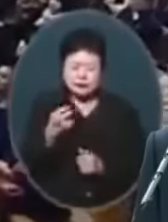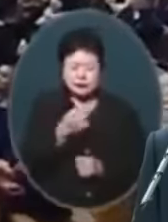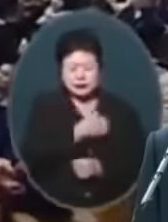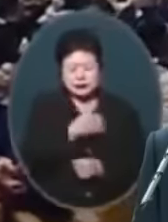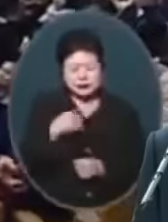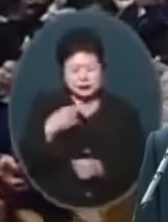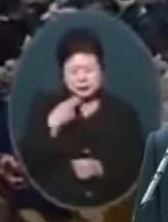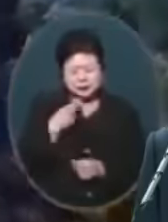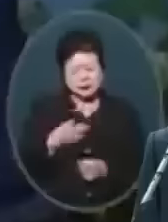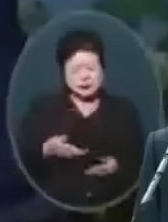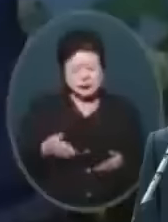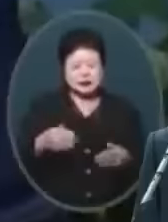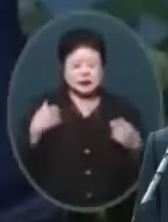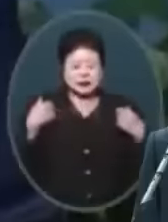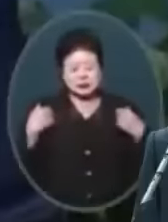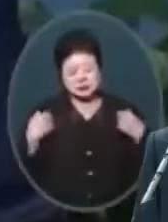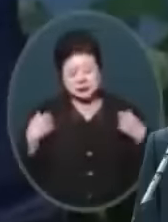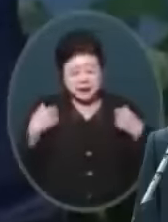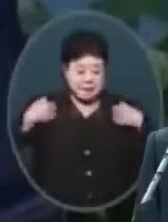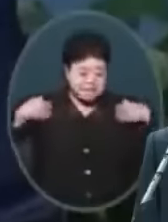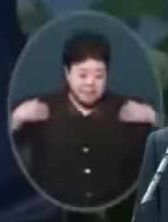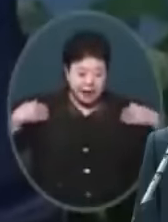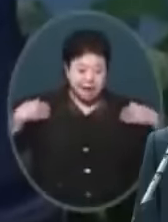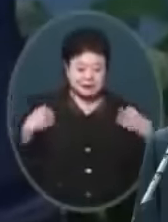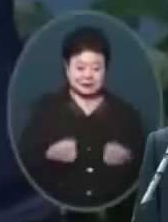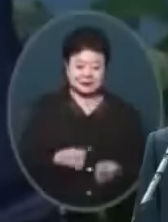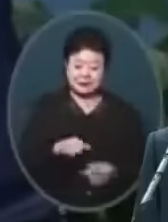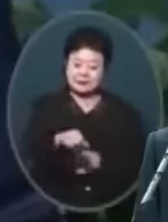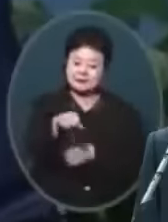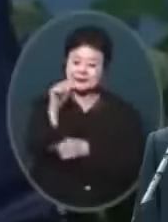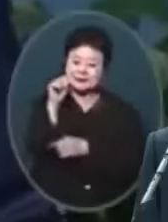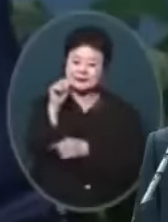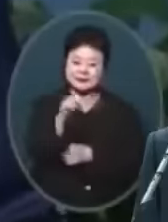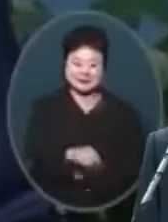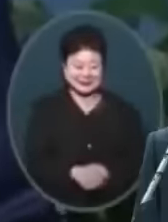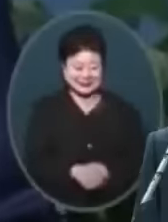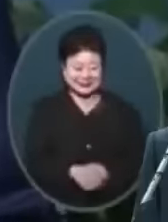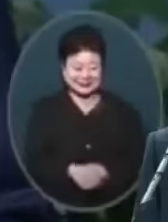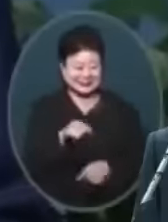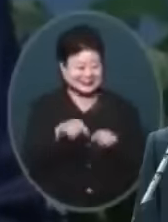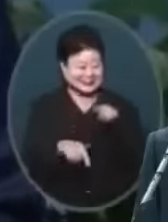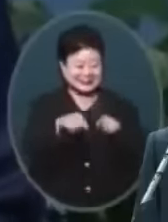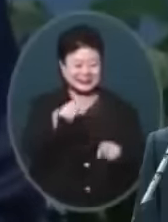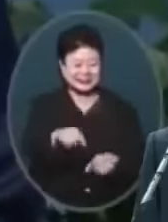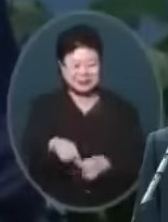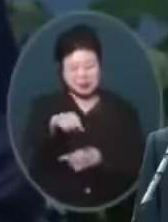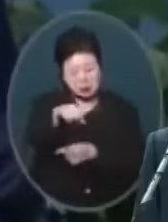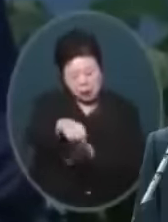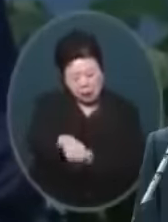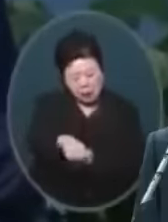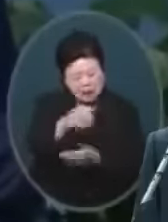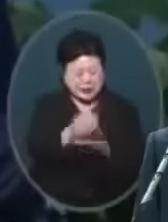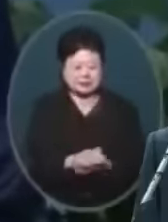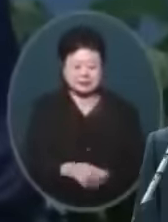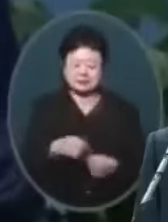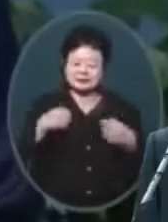길거리 걸어갈 때도 어깨를 착 펴고 고개를 들고 그러지, 이렇게 있으면